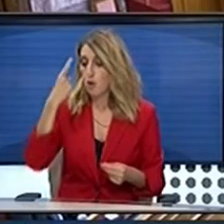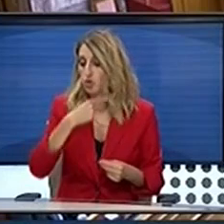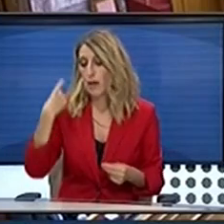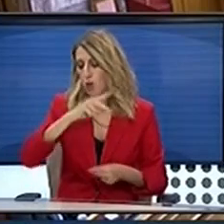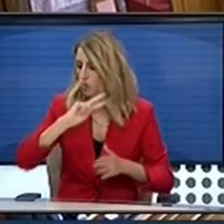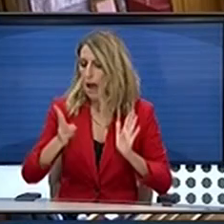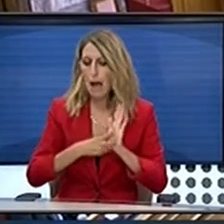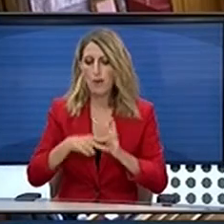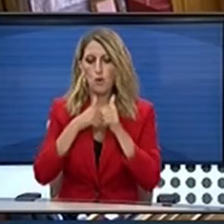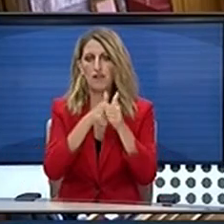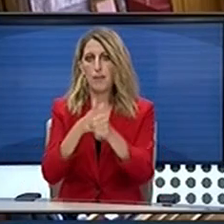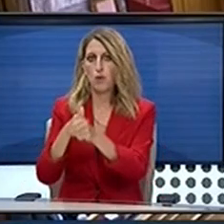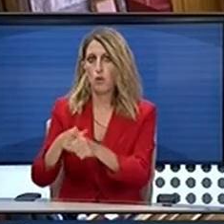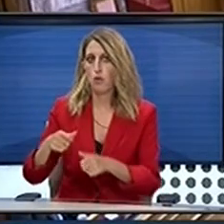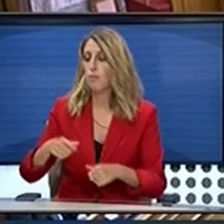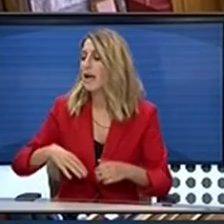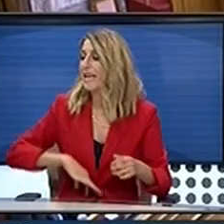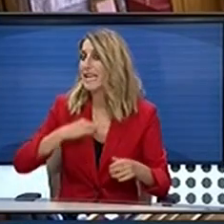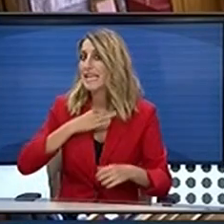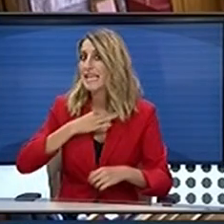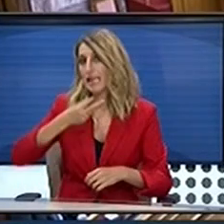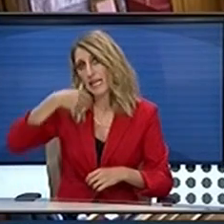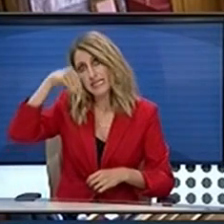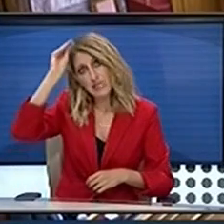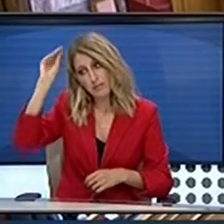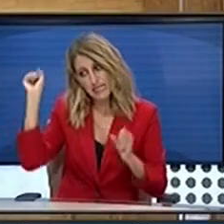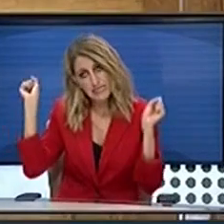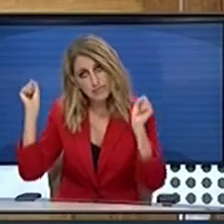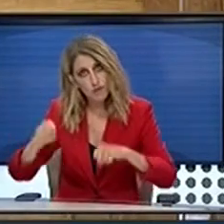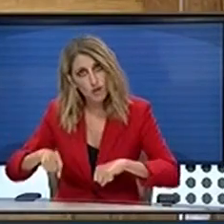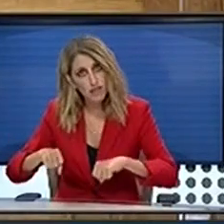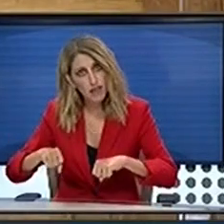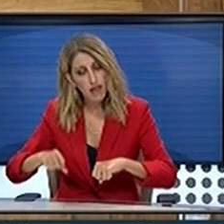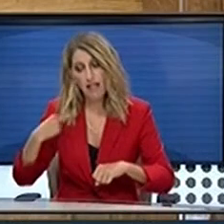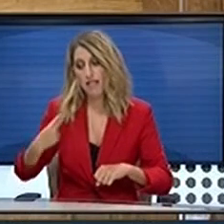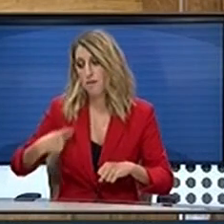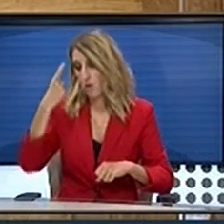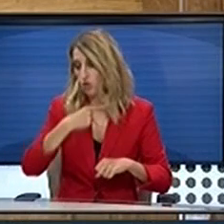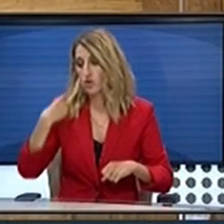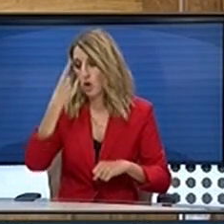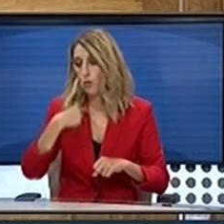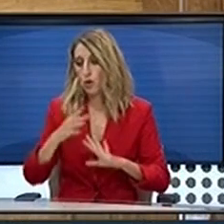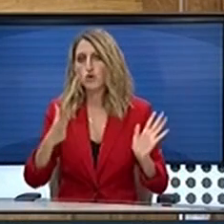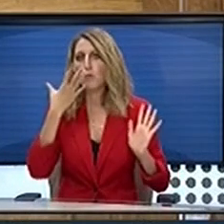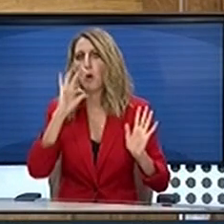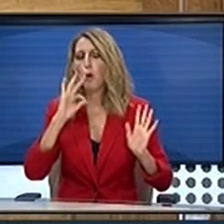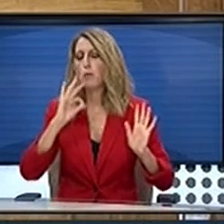κάτι που το γνωρίζετε φαντάζομαι, ότι ένα μικρό υποσύνολο των